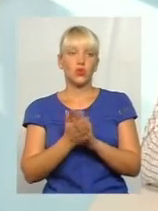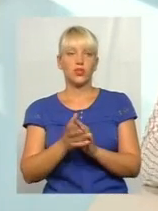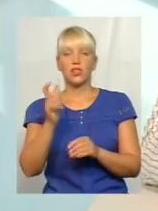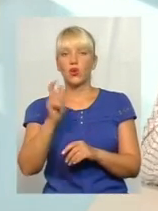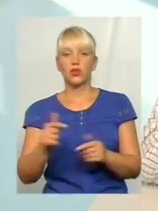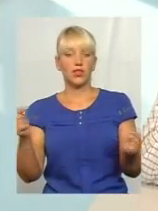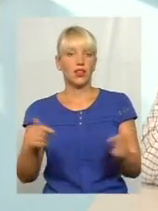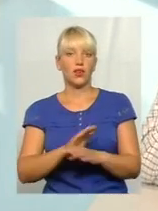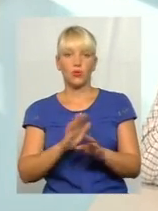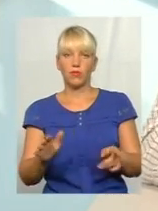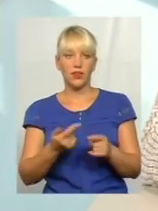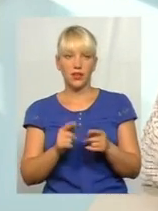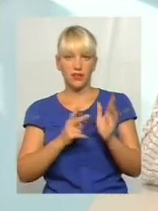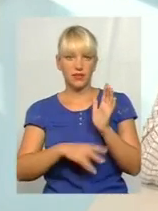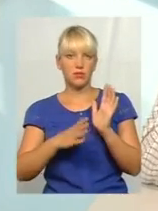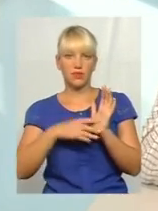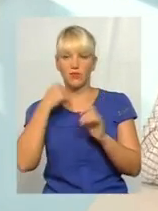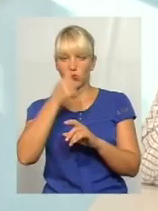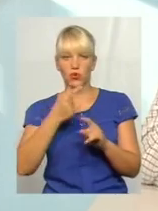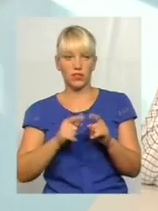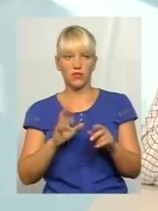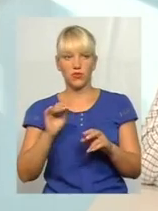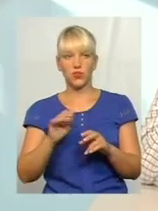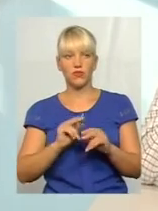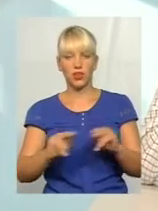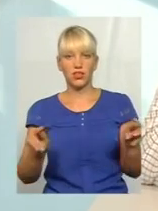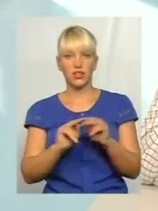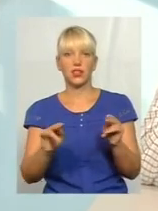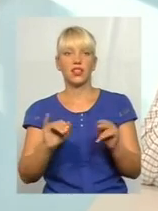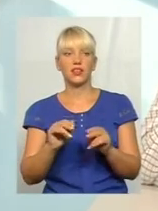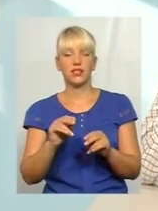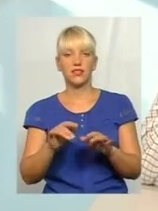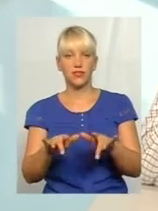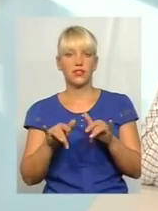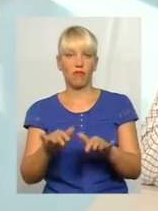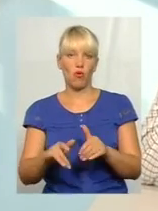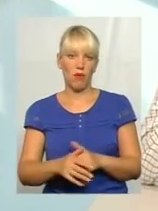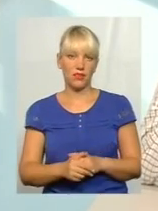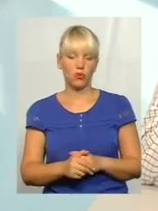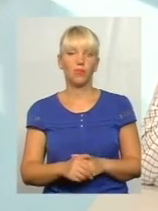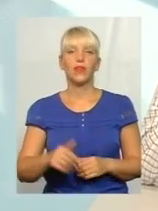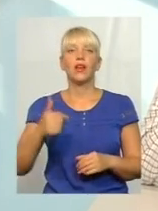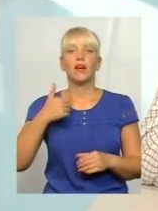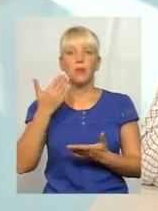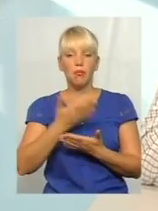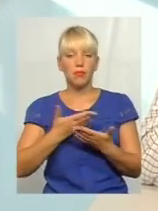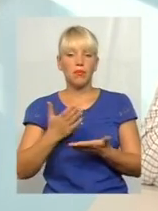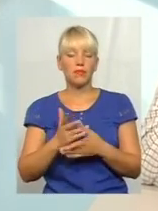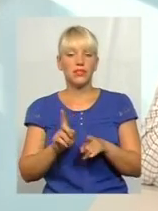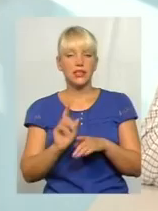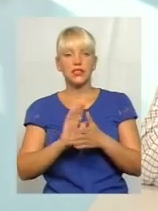некомпетентна В 79 років в цій ста викладати інформатику зараз в школі от і ми маємо такі ситуації